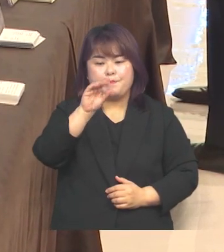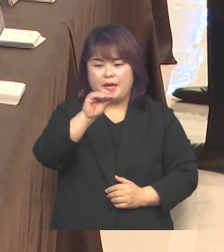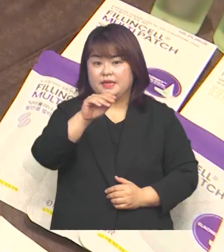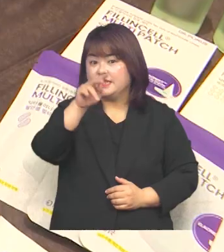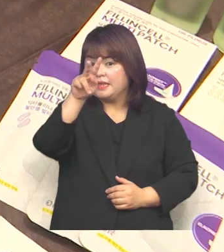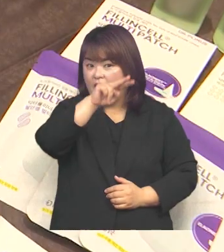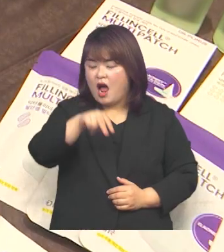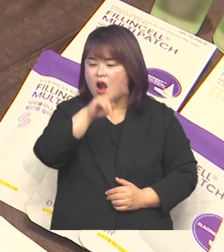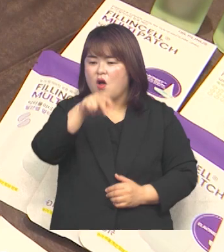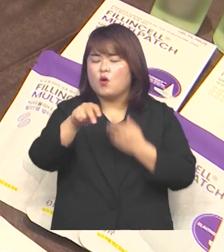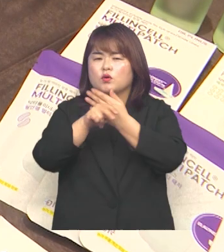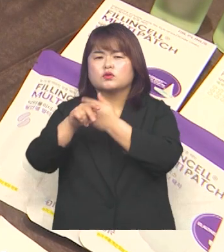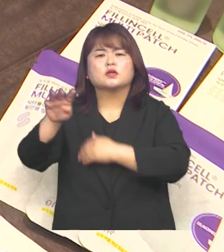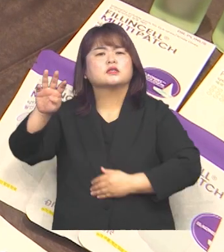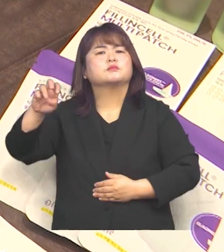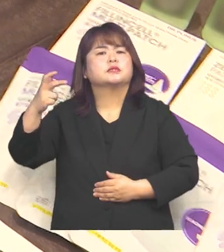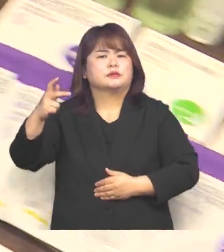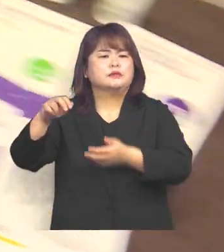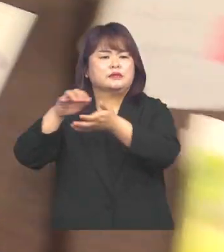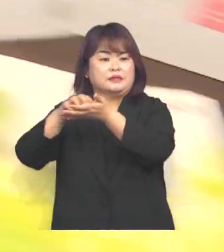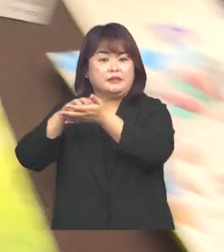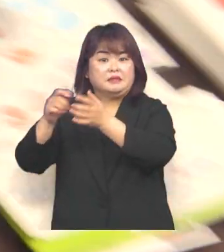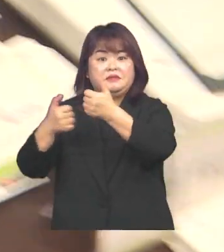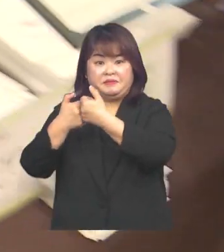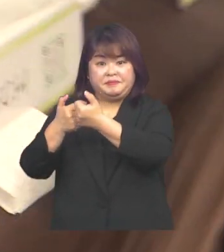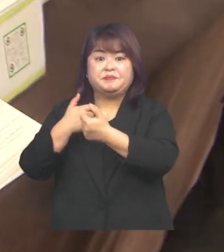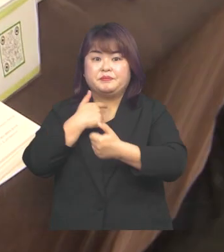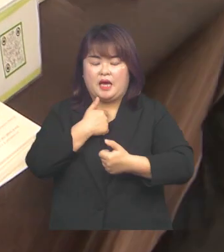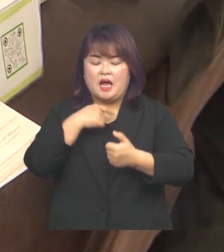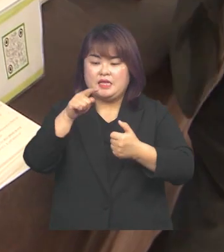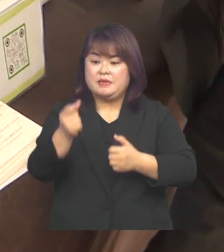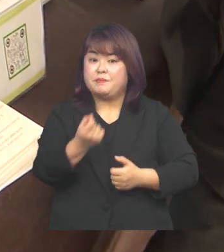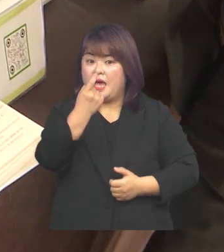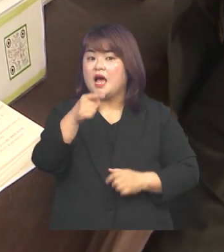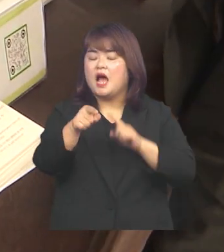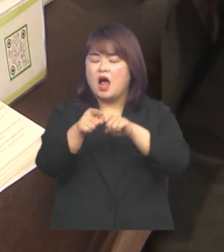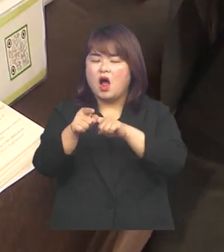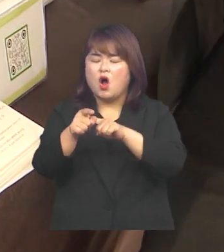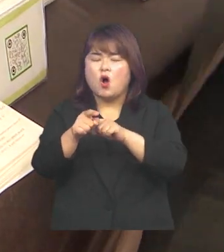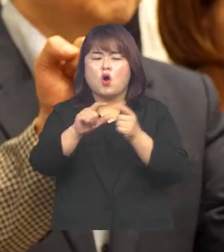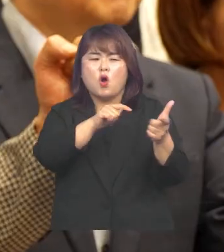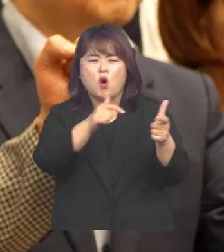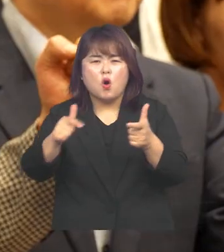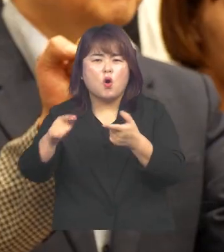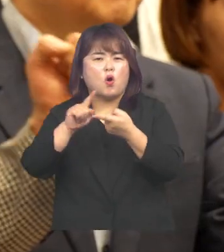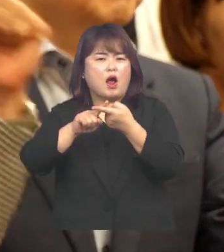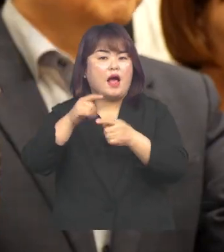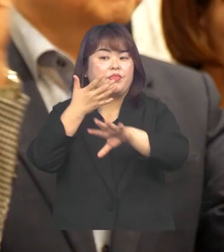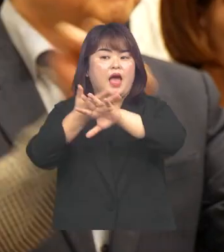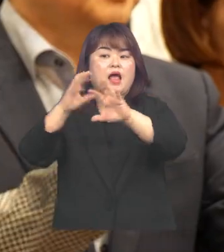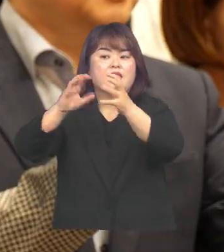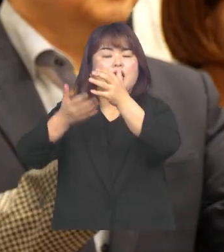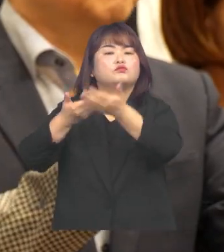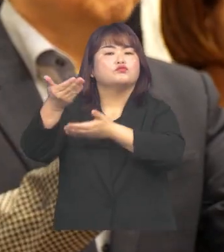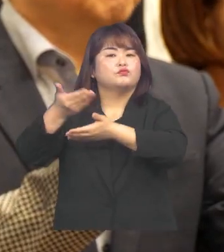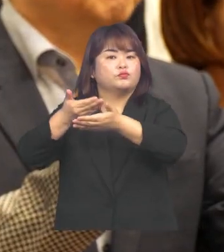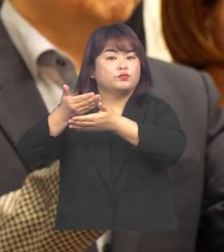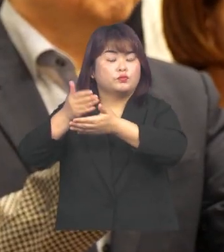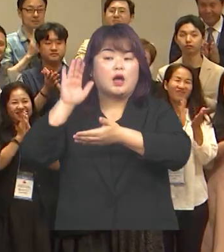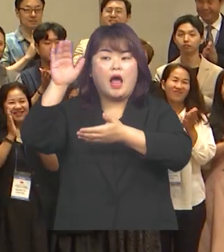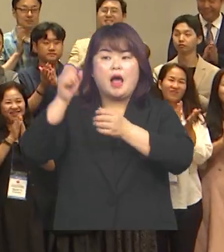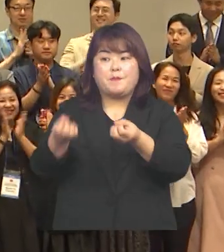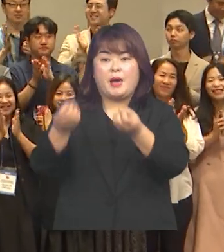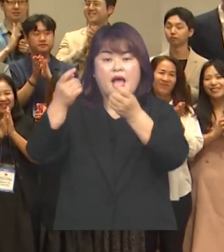달러, 110건 수출 상담이 이루어졌습니다. 시는 이번 상담회를 기점으로 다양한 산업의 해외 바이어 초청